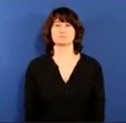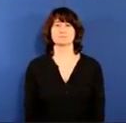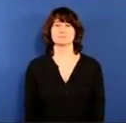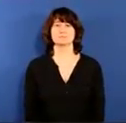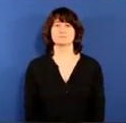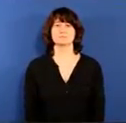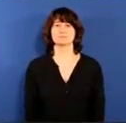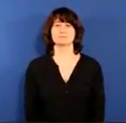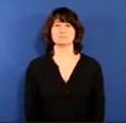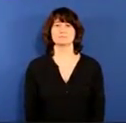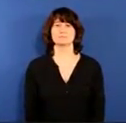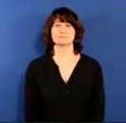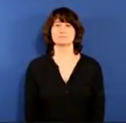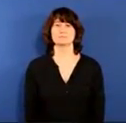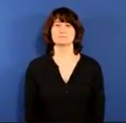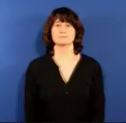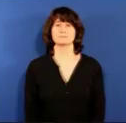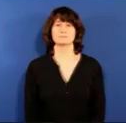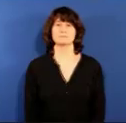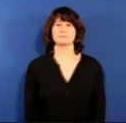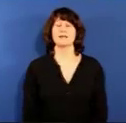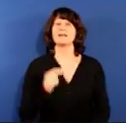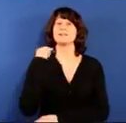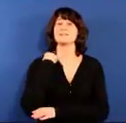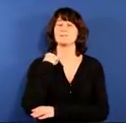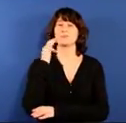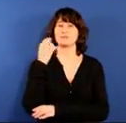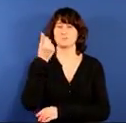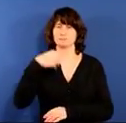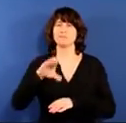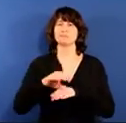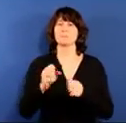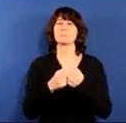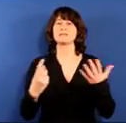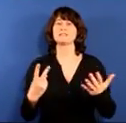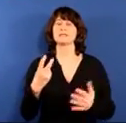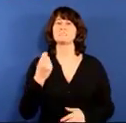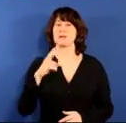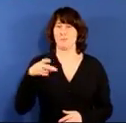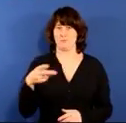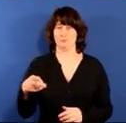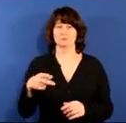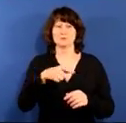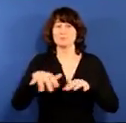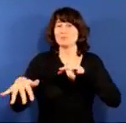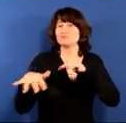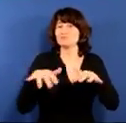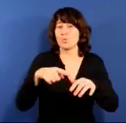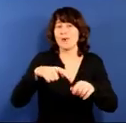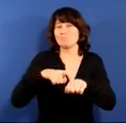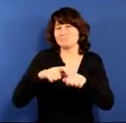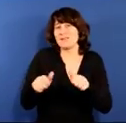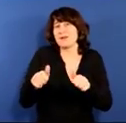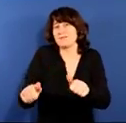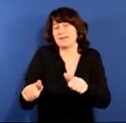indartzeko bereziki bertako espezieena. Umeen laguntzaz, hil honetan 100 aritz, pago, urki,